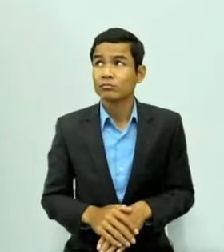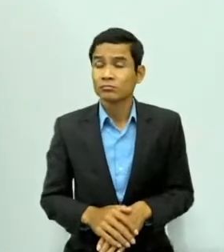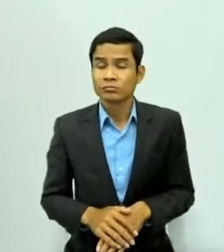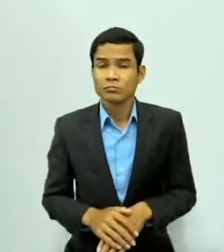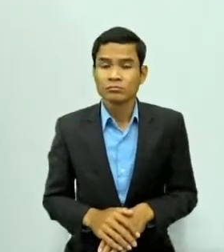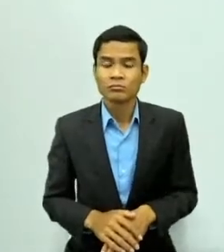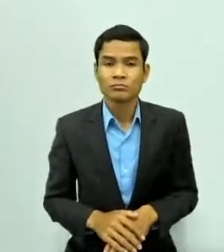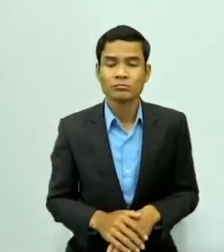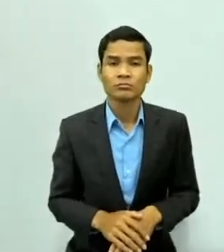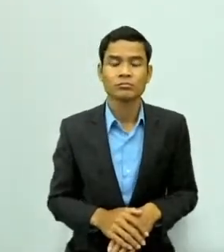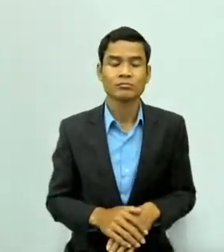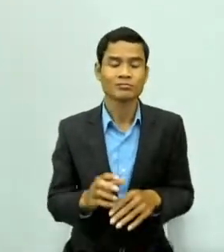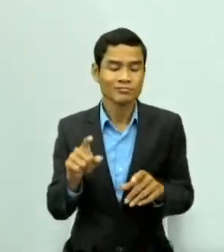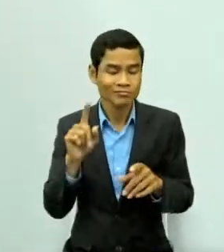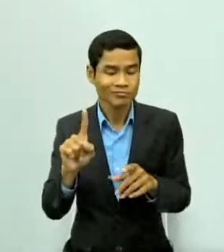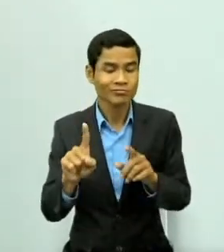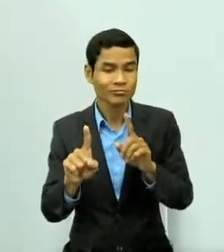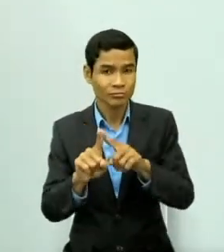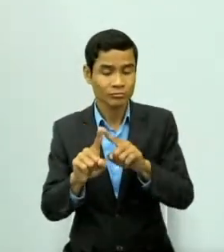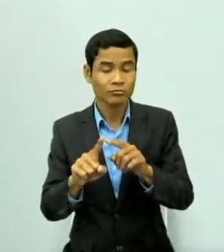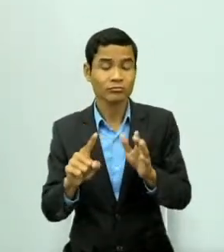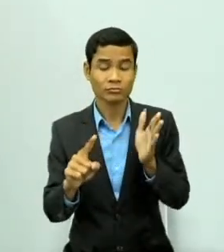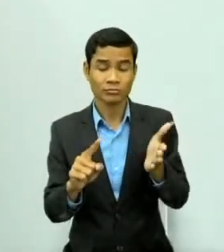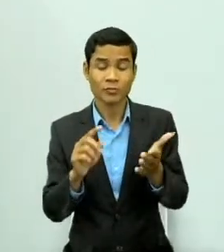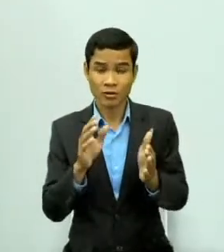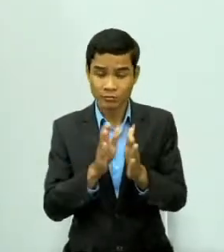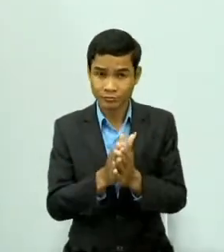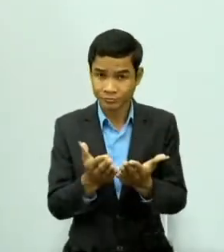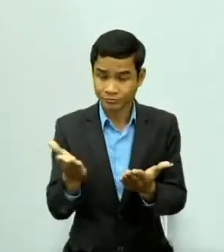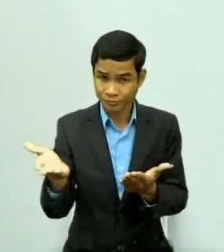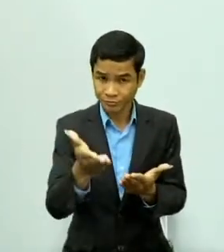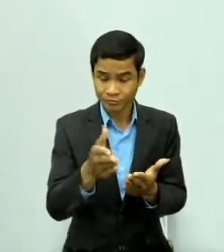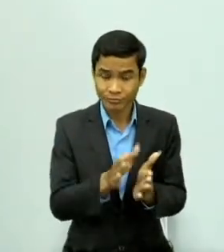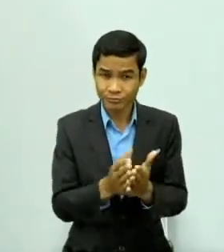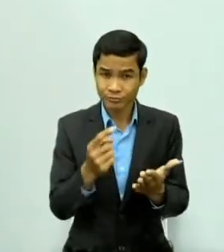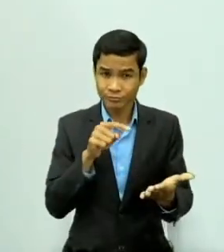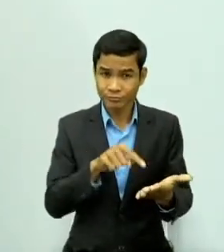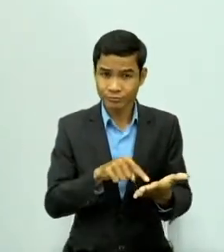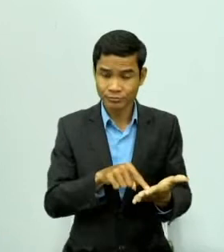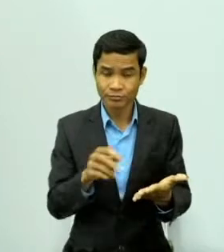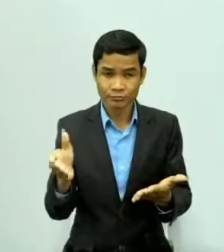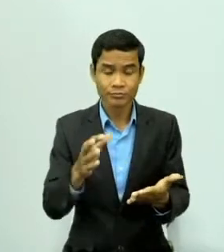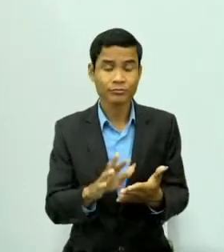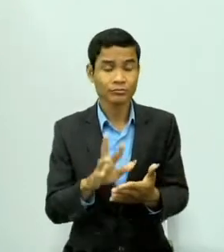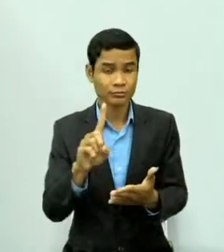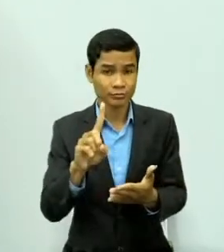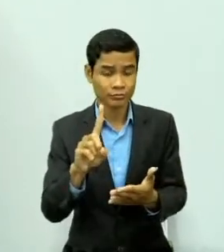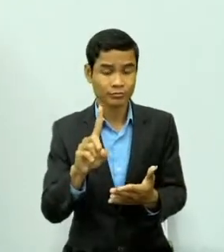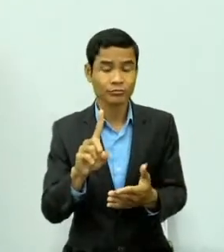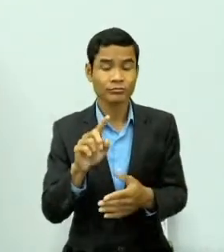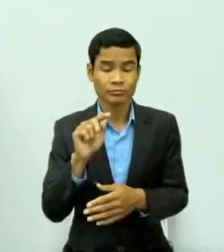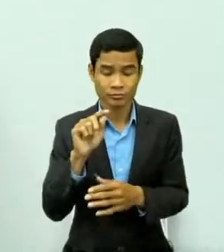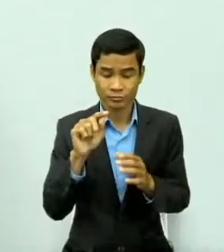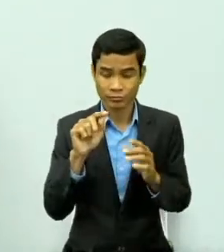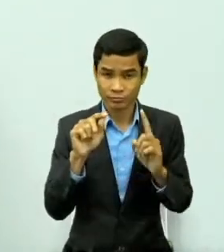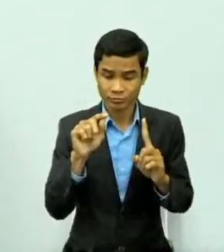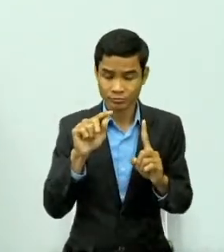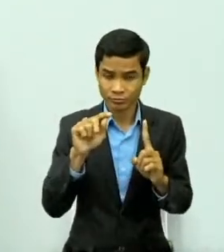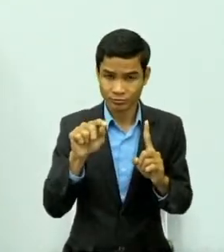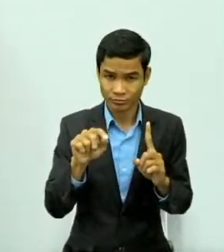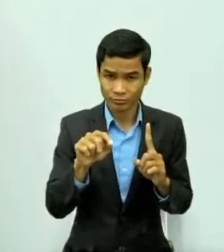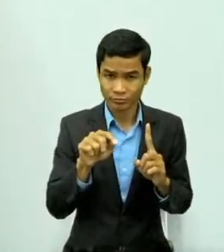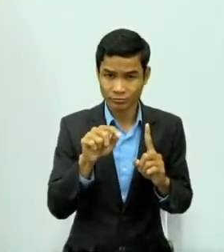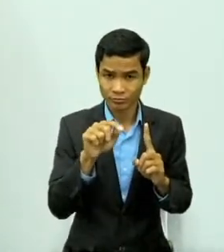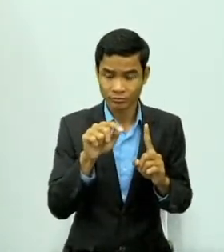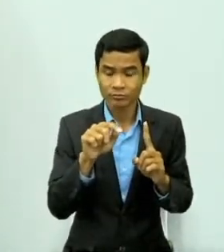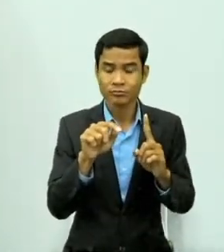ចាដាក់ដូចអ្នកគ្រូនៅកូនដាក់នៅលើសិភើកូនណាចាឥឡូវយើងចាប់រាប់ទាំងអស់គ្នា1កោង2ប